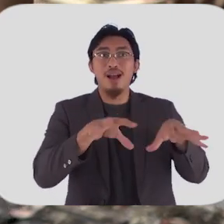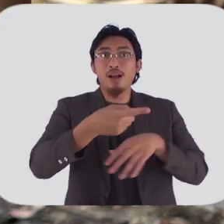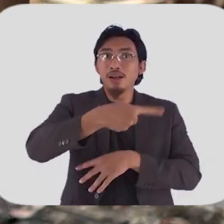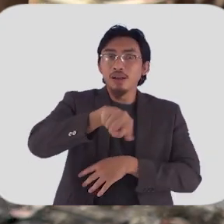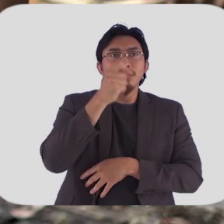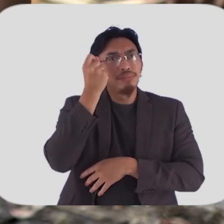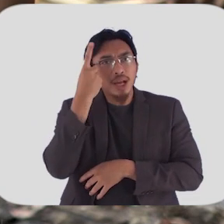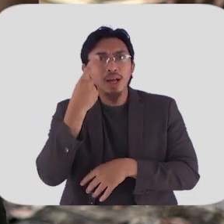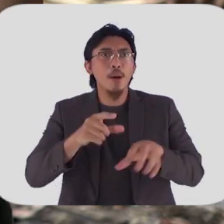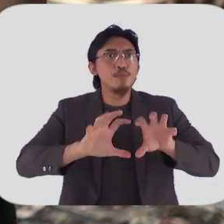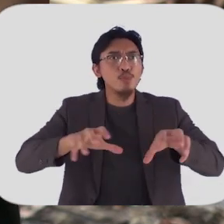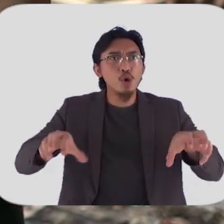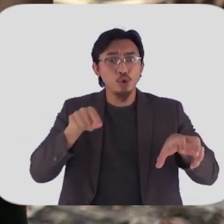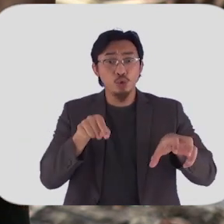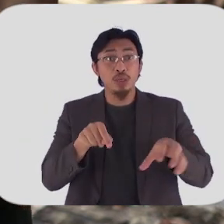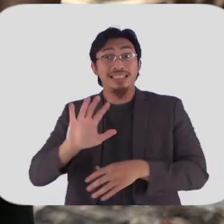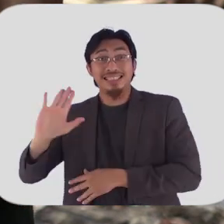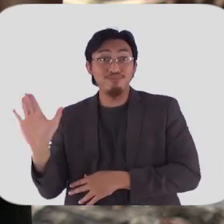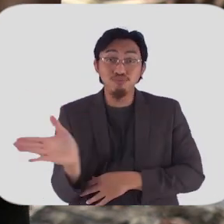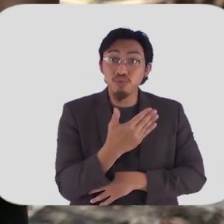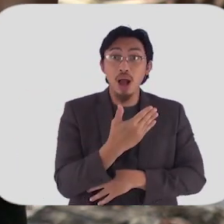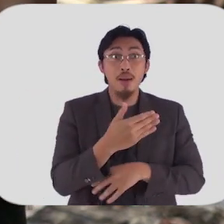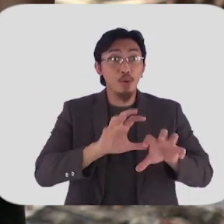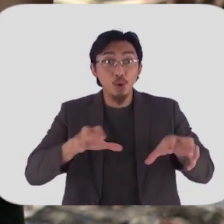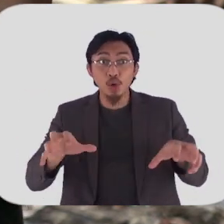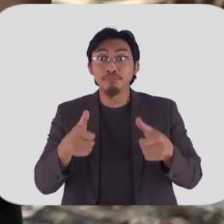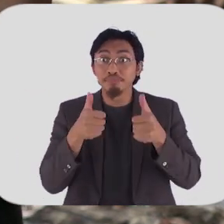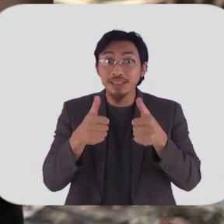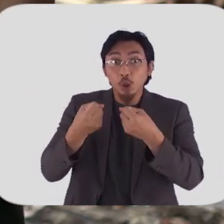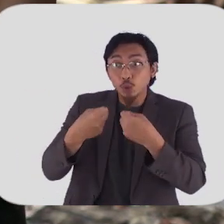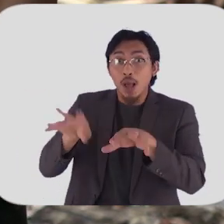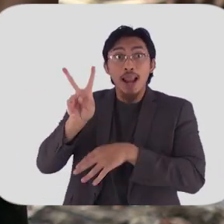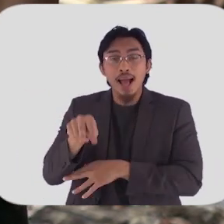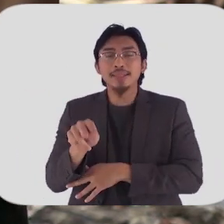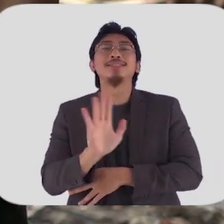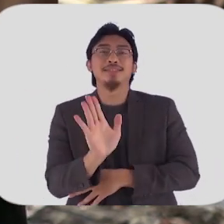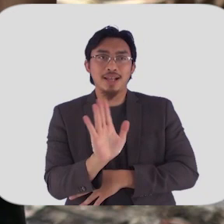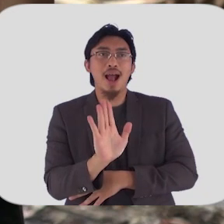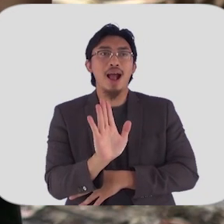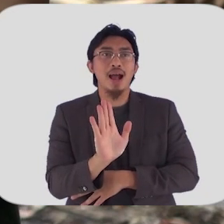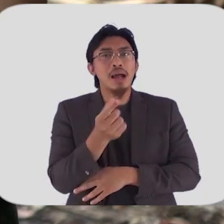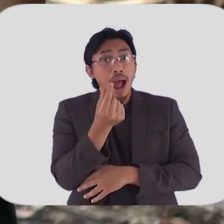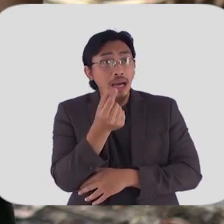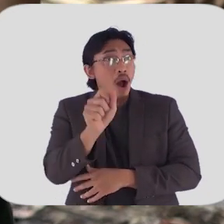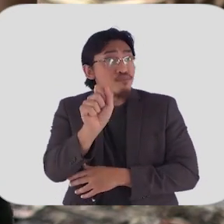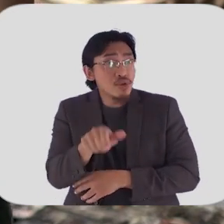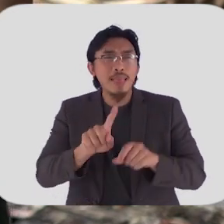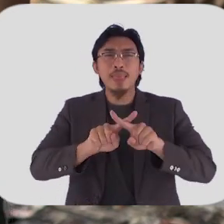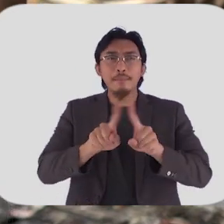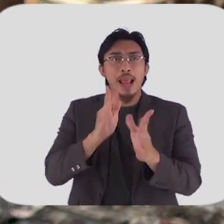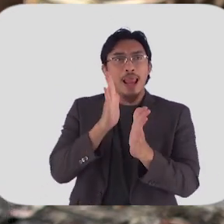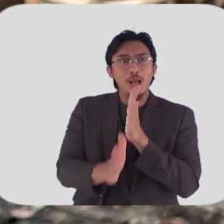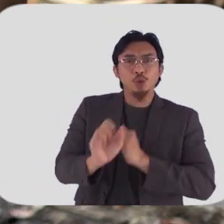lebih aware lagi terhadap produk-produknya gitu. Jadi nggak semua produk yang sebenarnya itu masih bisa dijual lagi meskipun dengan